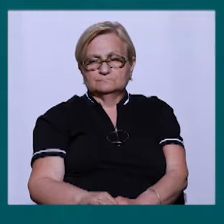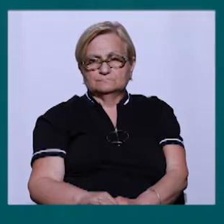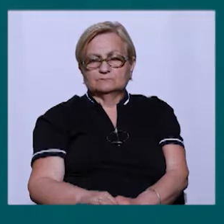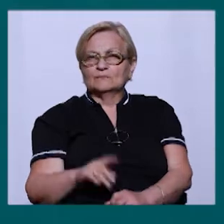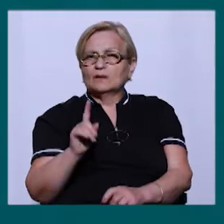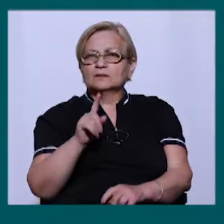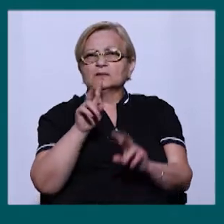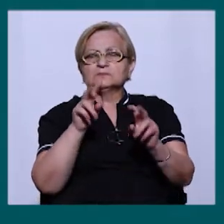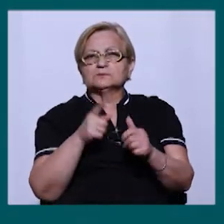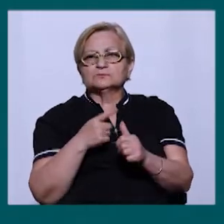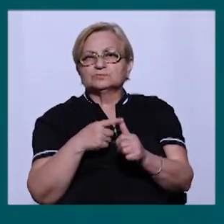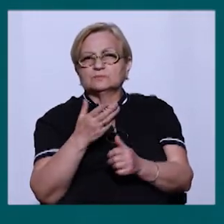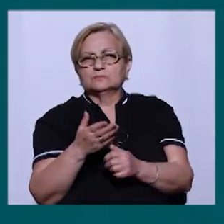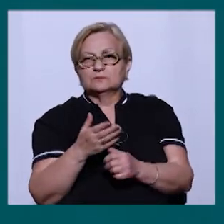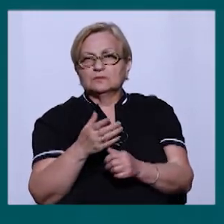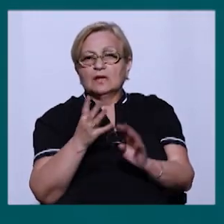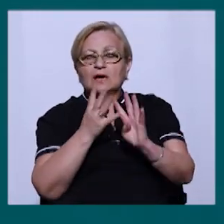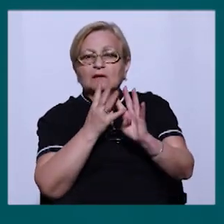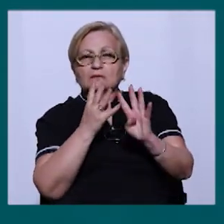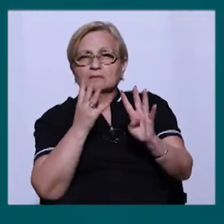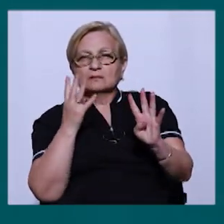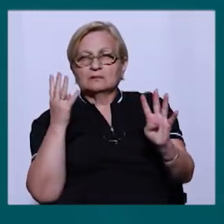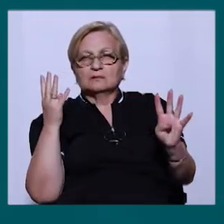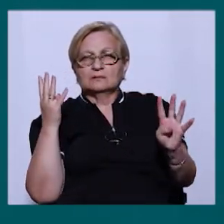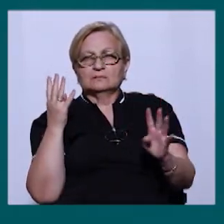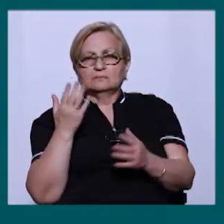რა არის ეს განრიგებადობის კანონი? რიგით